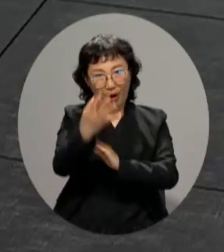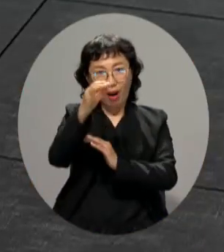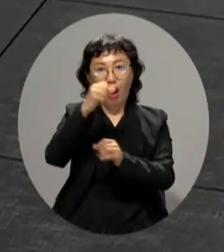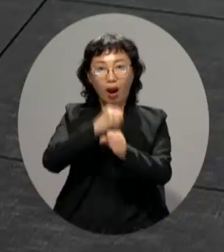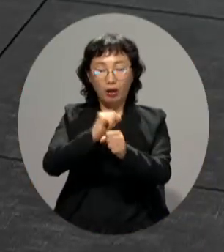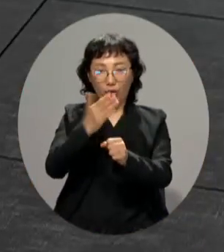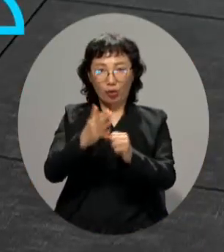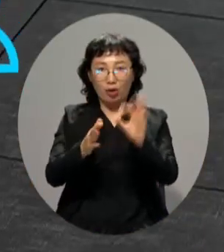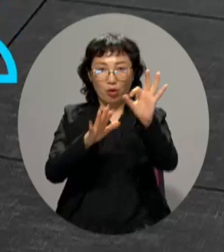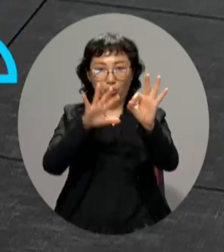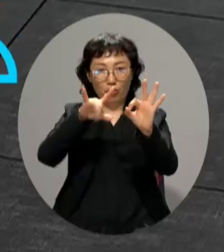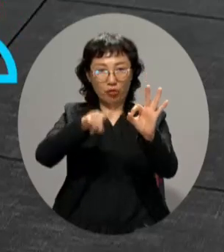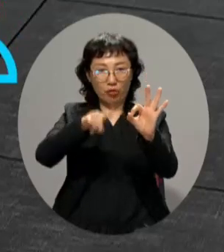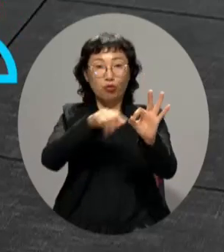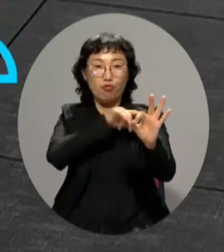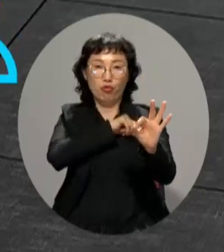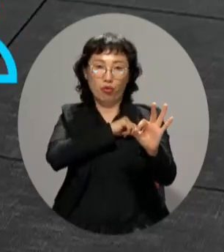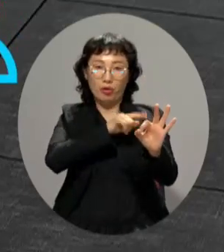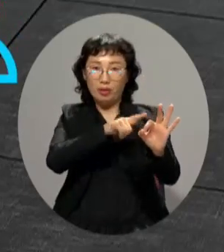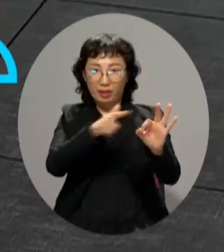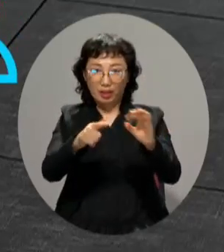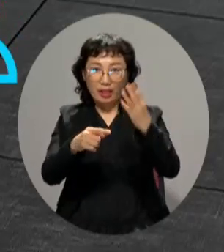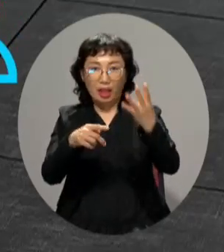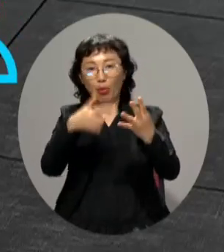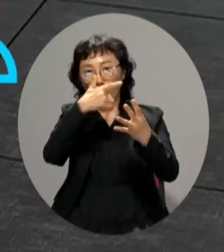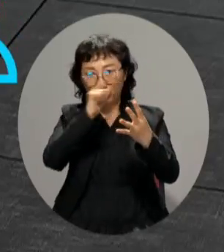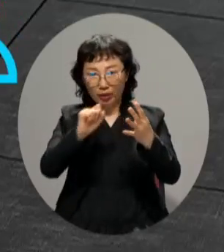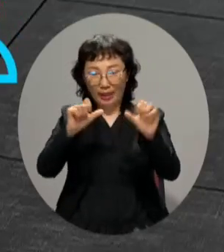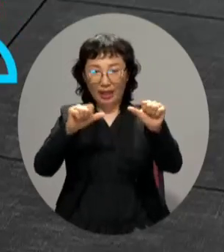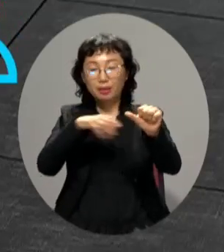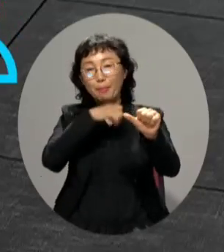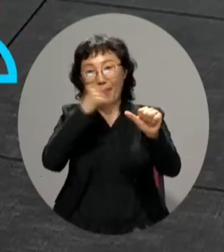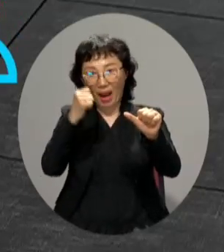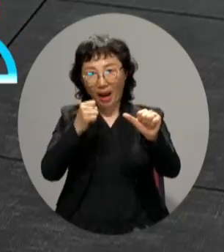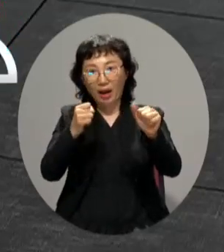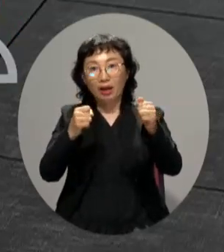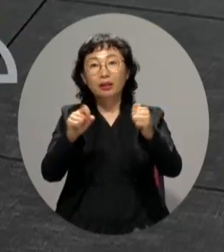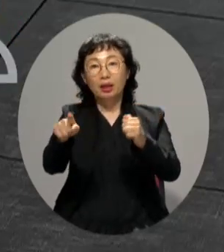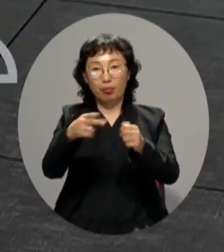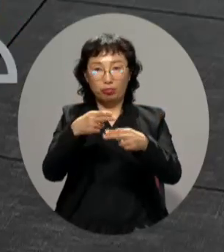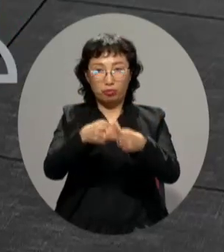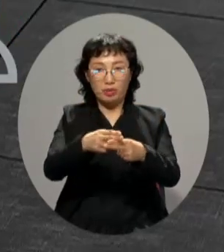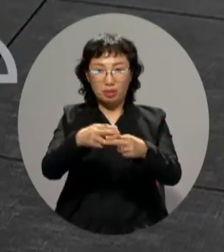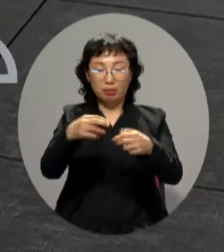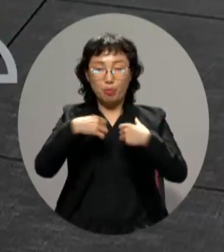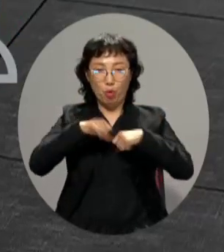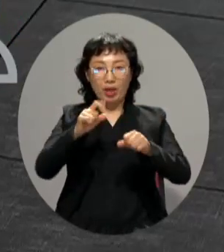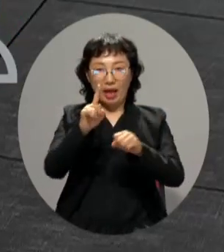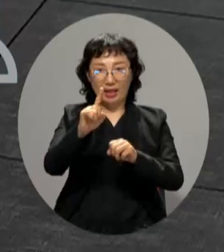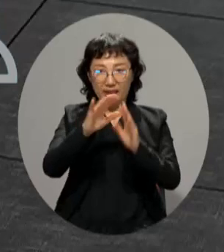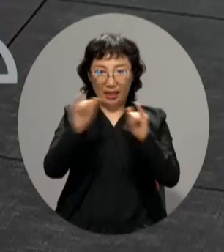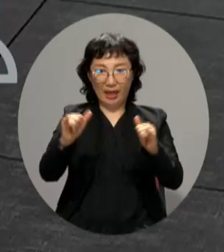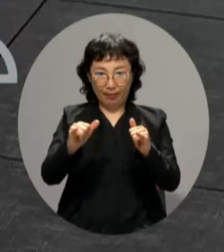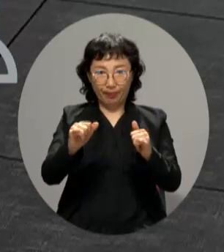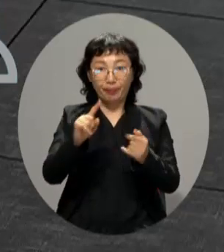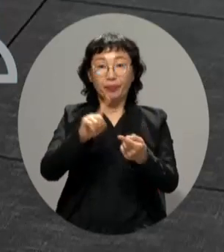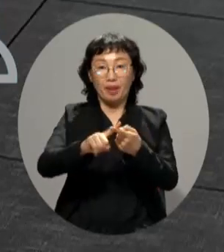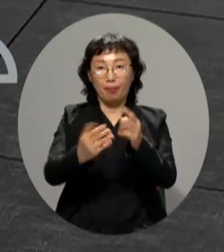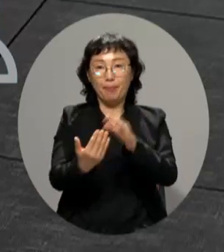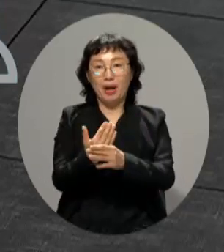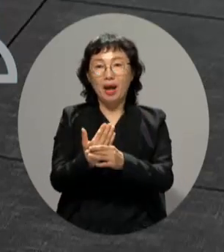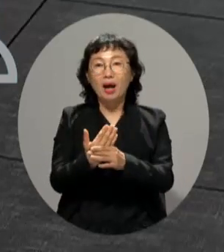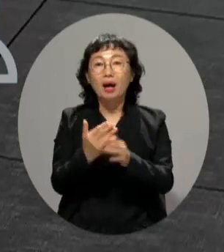표결 결과는 5명 적합에 4명 부적합 그리고 기권 1명. 표결에 대한 유권 해석까지